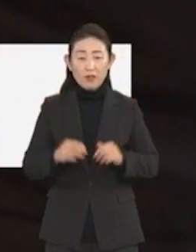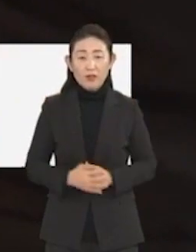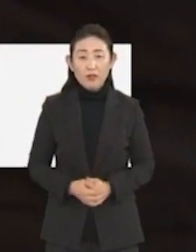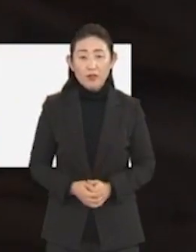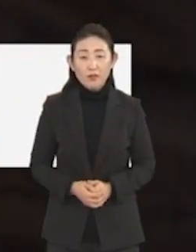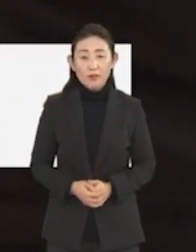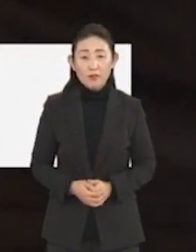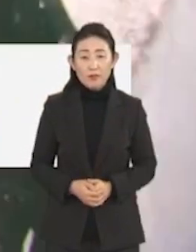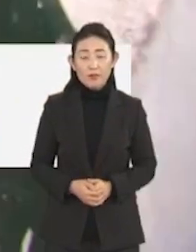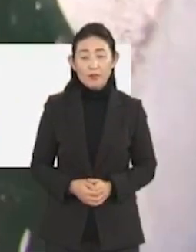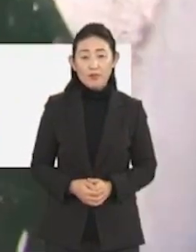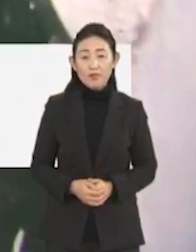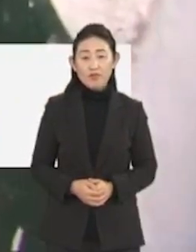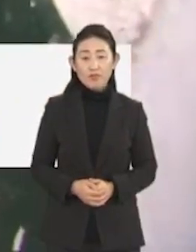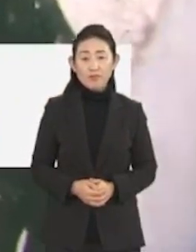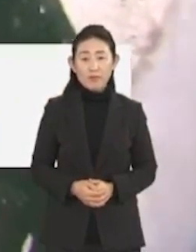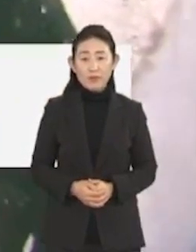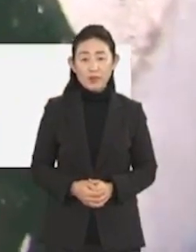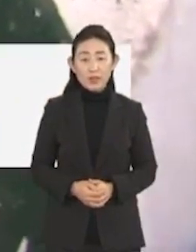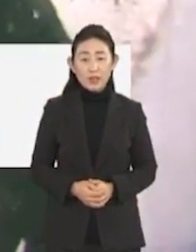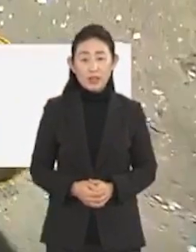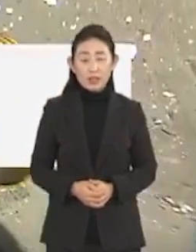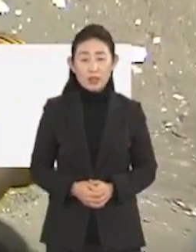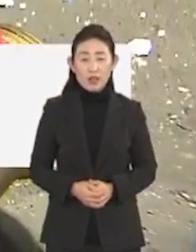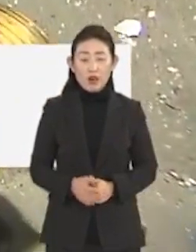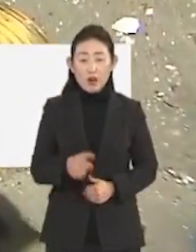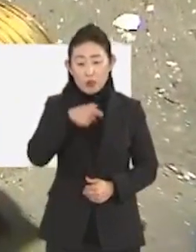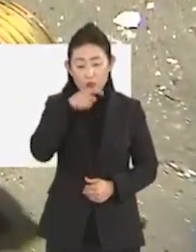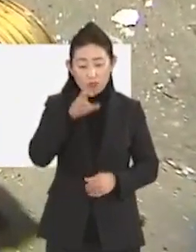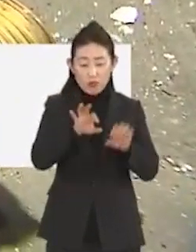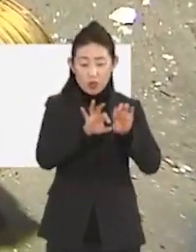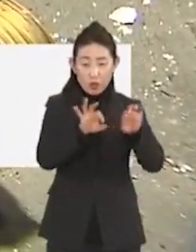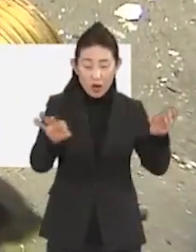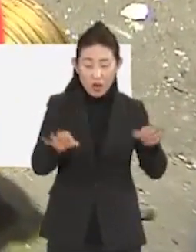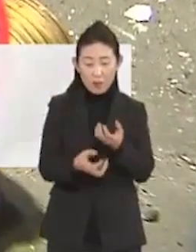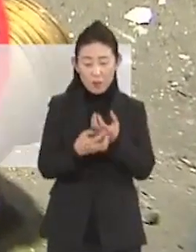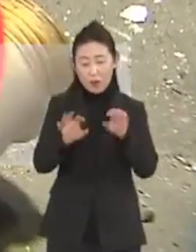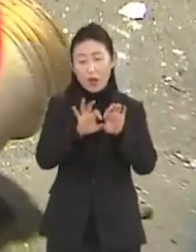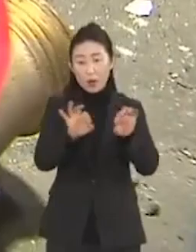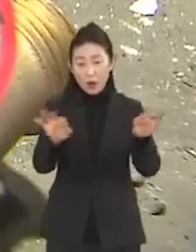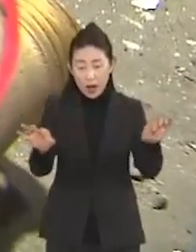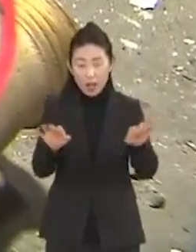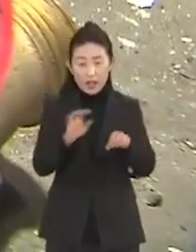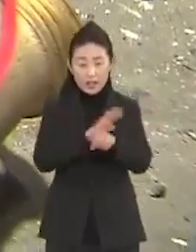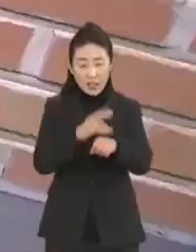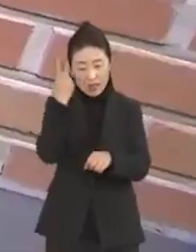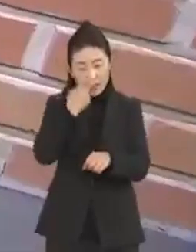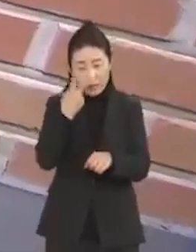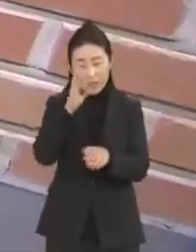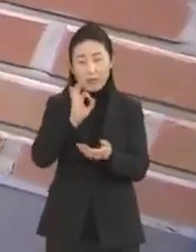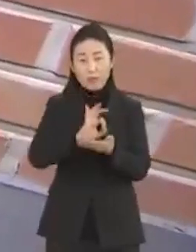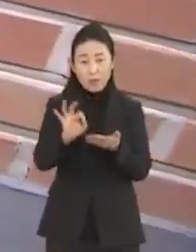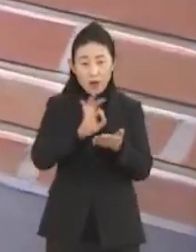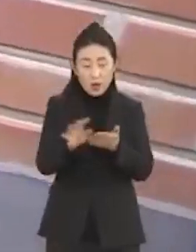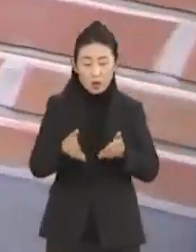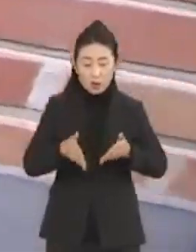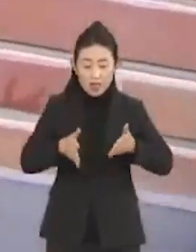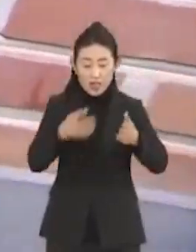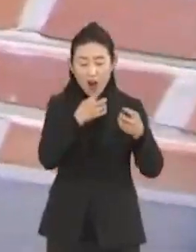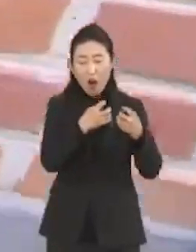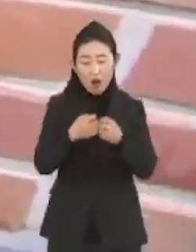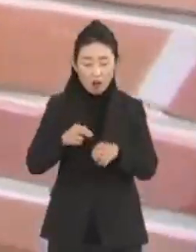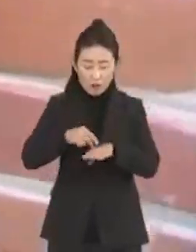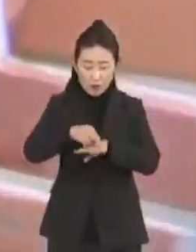잠시 회복하겠습니다. 기상청은 수도관 보일러 동파와 빙판길 보행에 유의해달라고 당부했습니다.